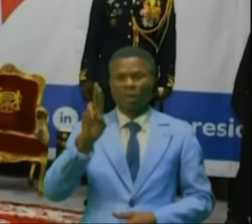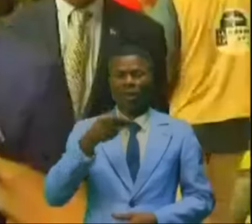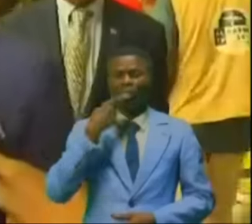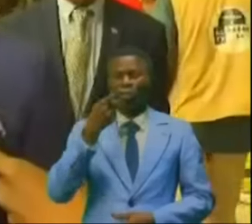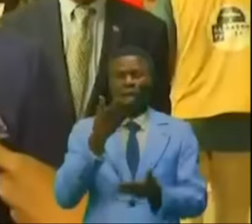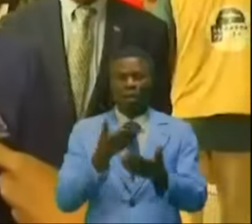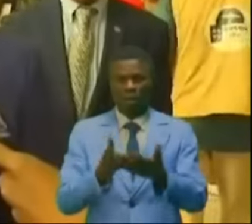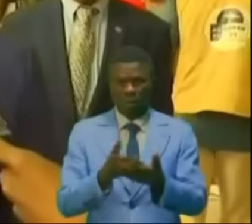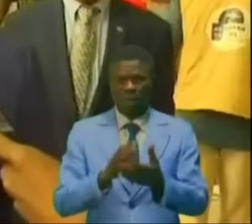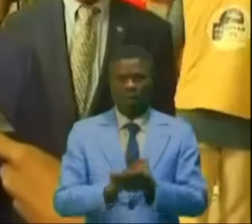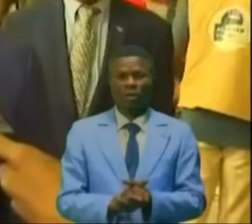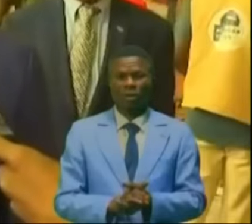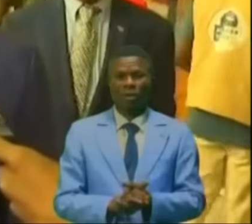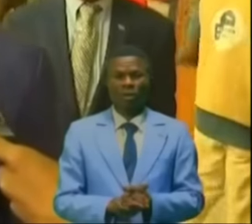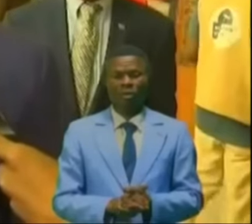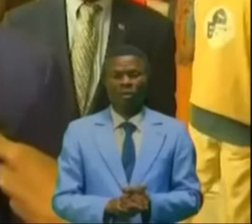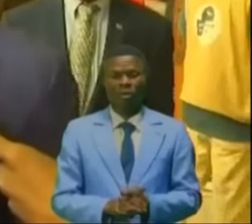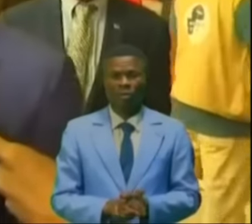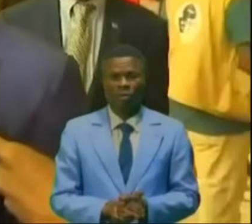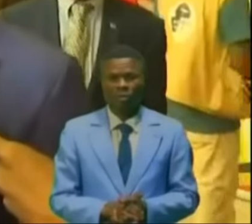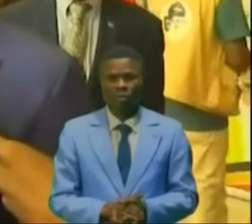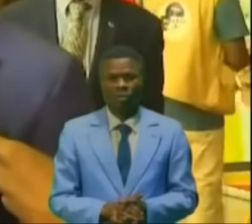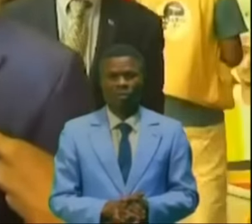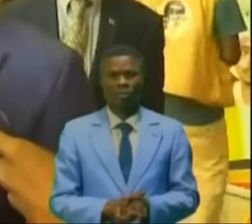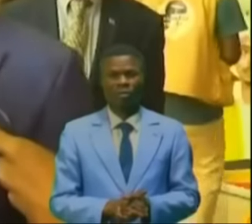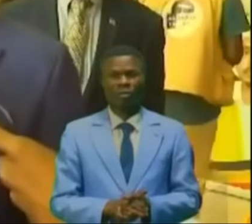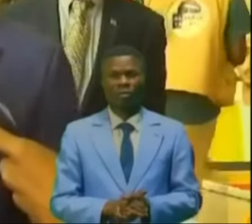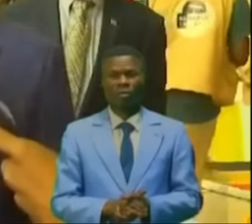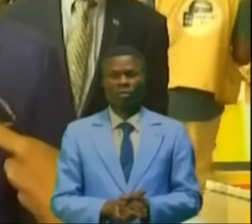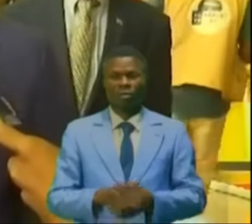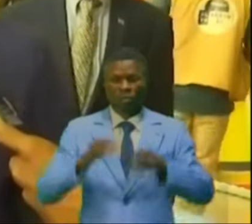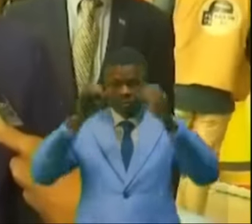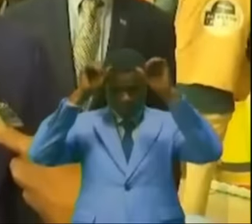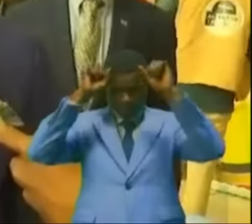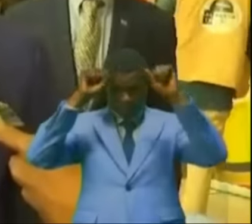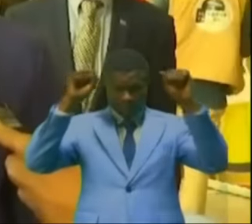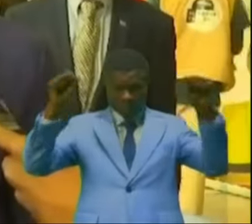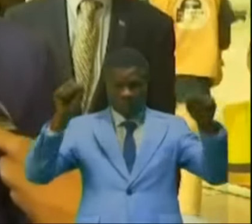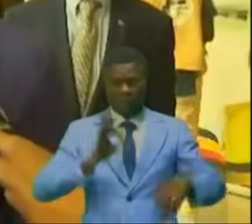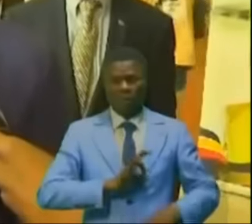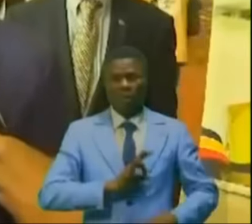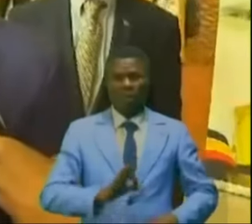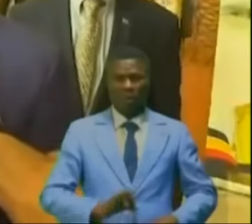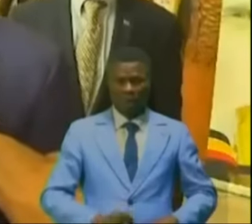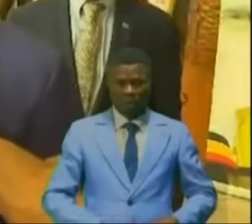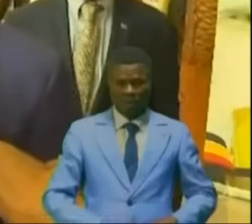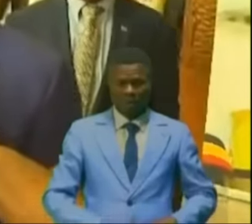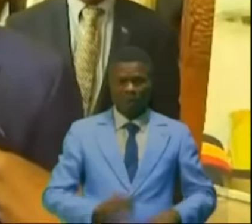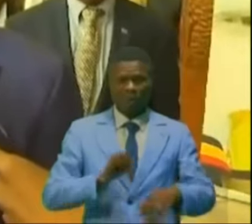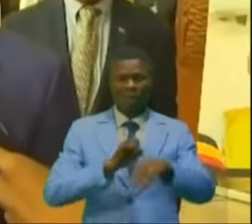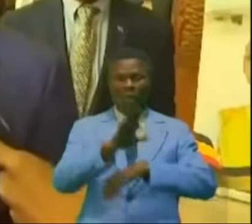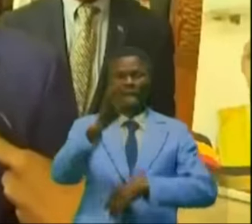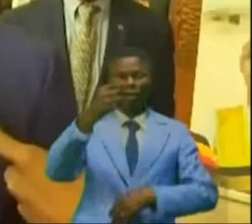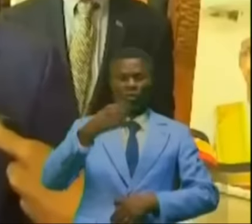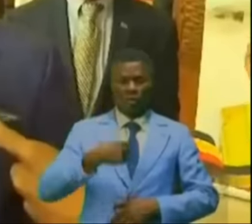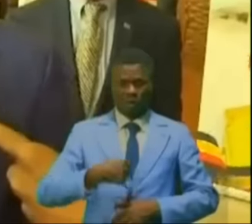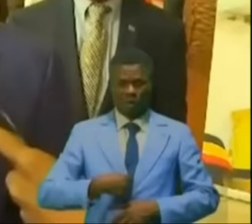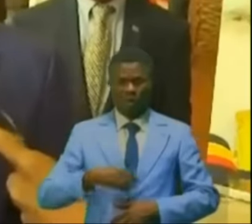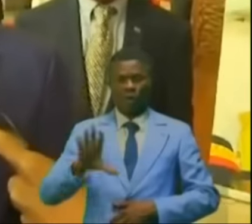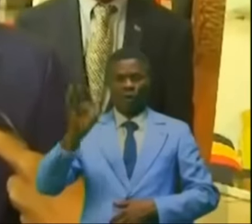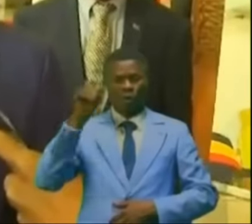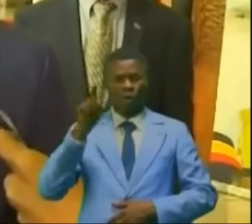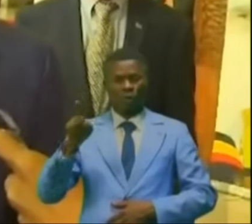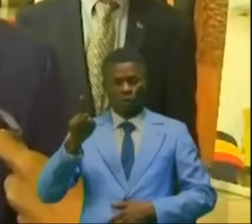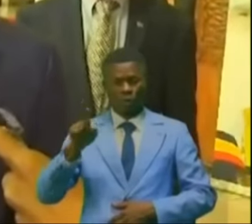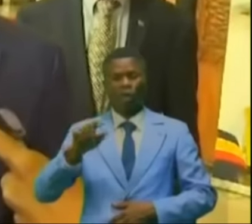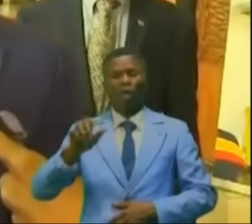cérémonie. Depuis 2022, le président Tshisekedi était désigné par ses pairs et